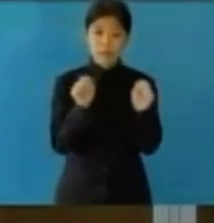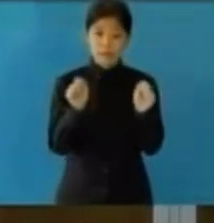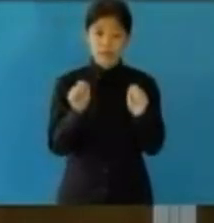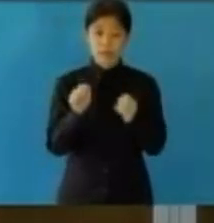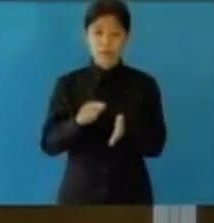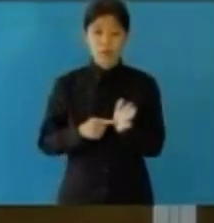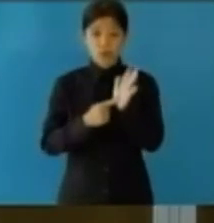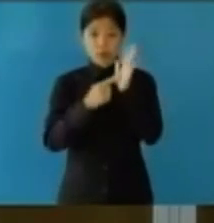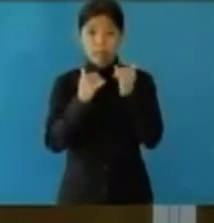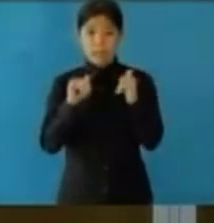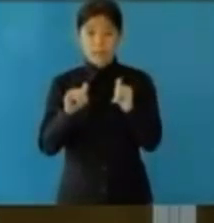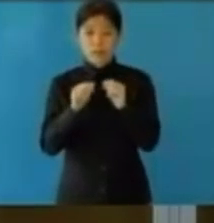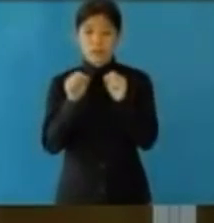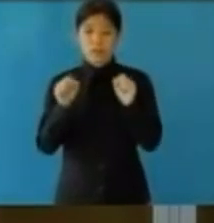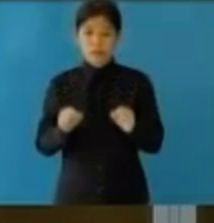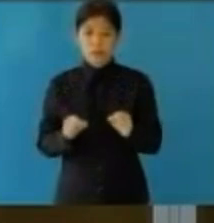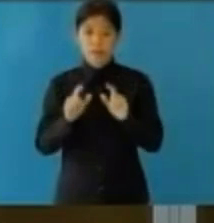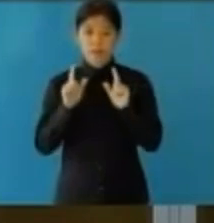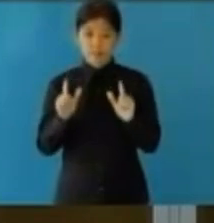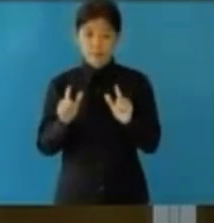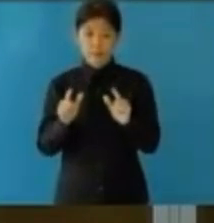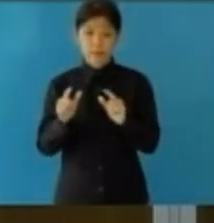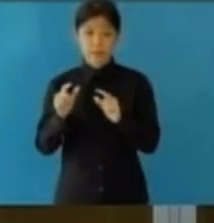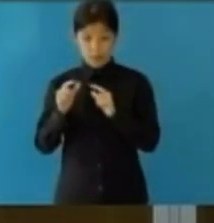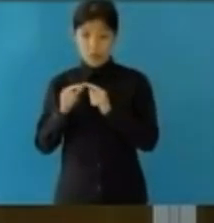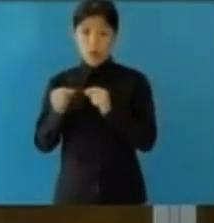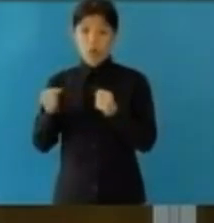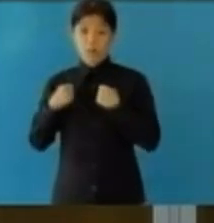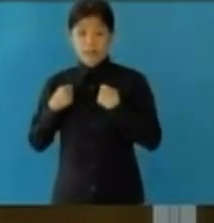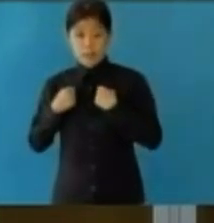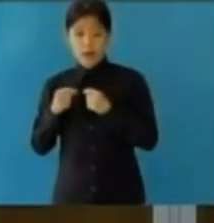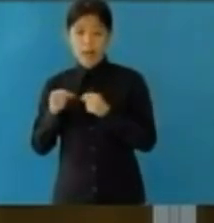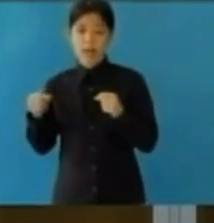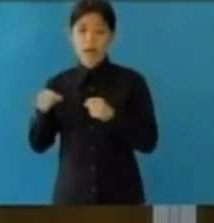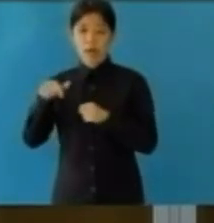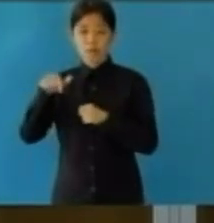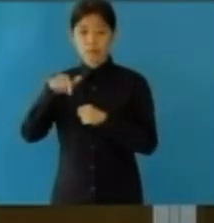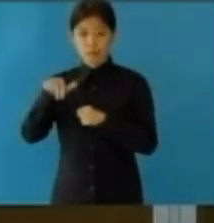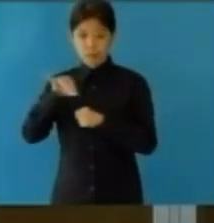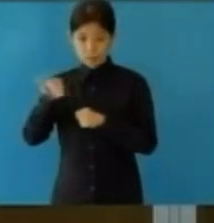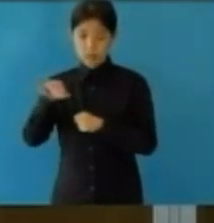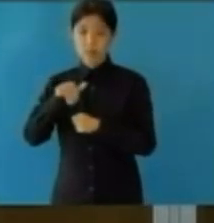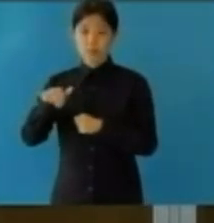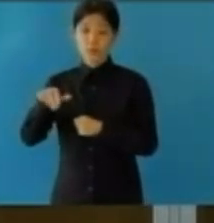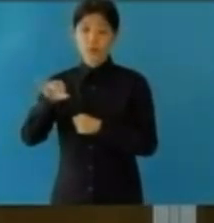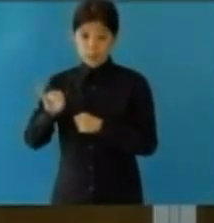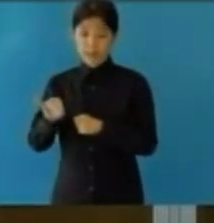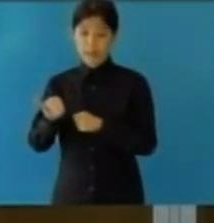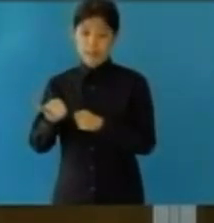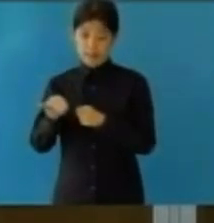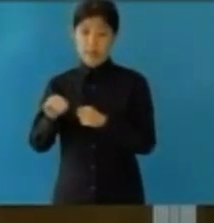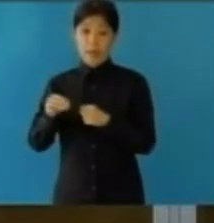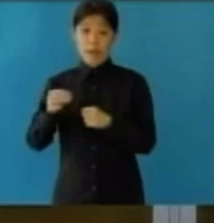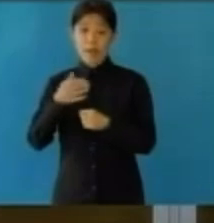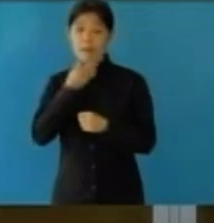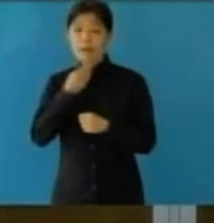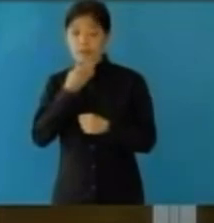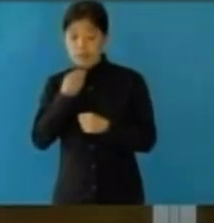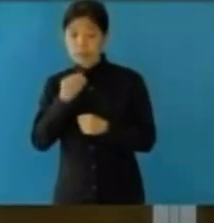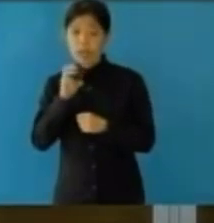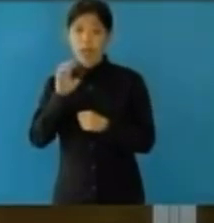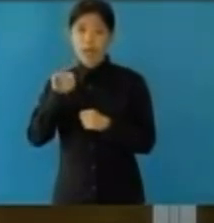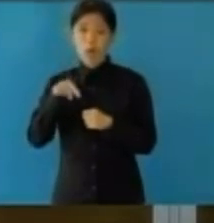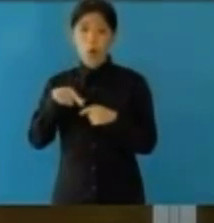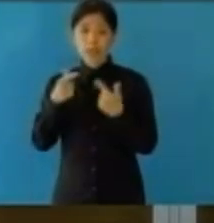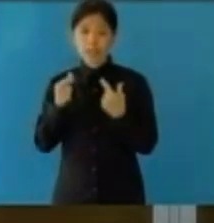てであります。鹿児島国体では、長渕剛さん、めぐみ俊明さんのほか、宮下純一さん、榎木隆明さんなど、